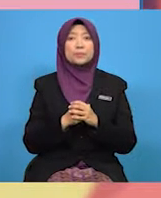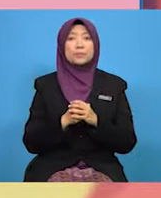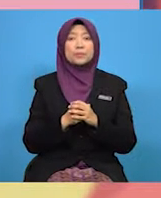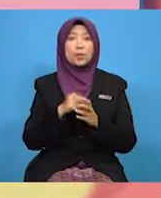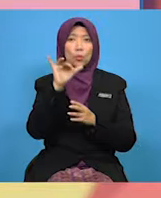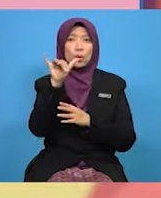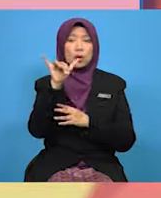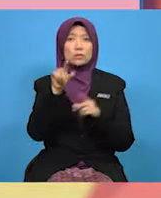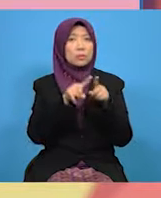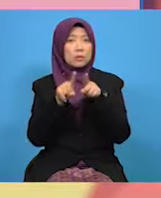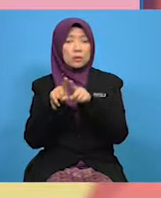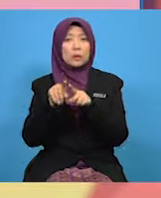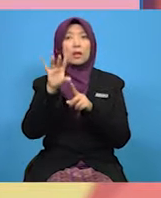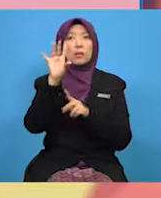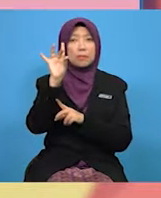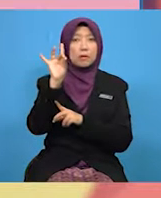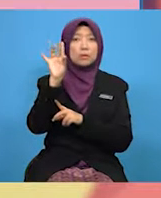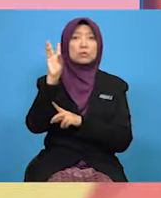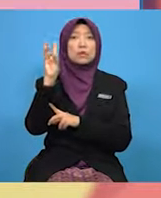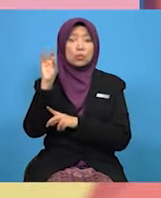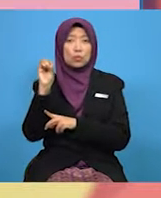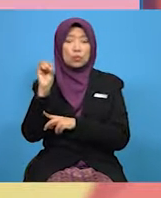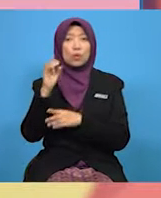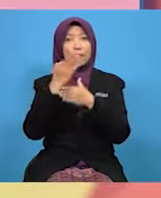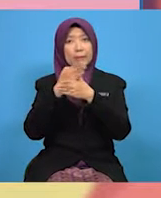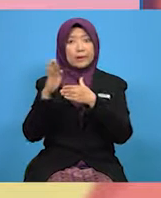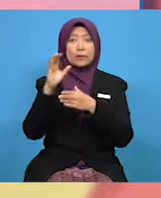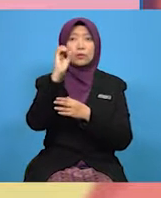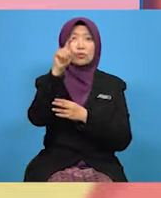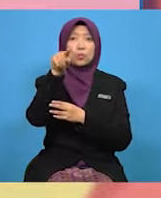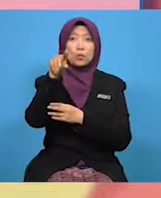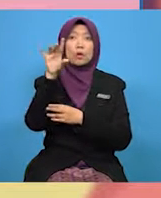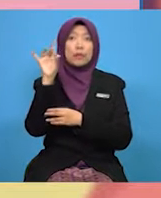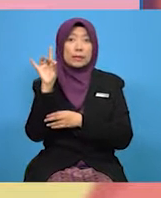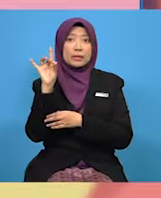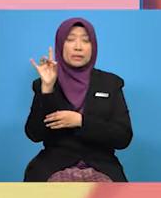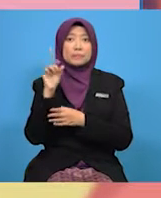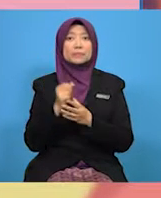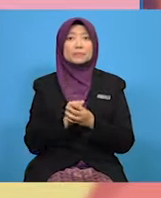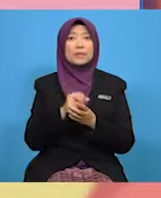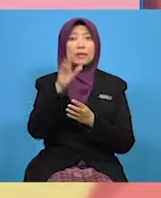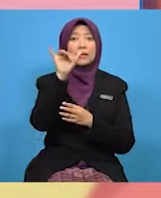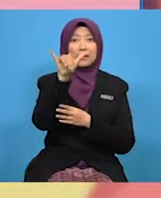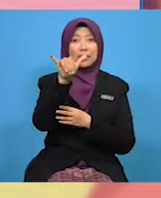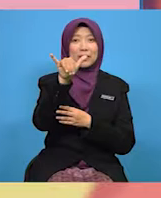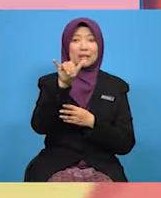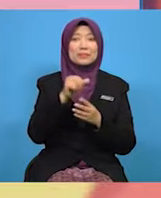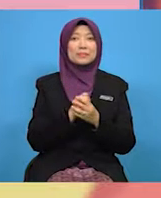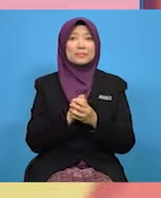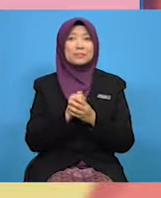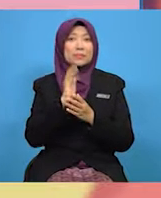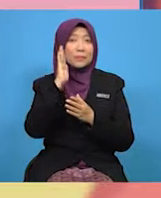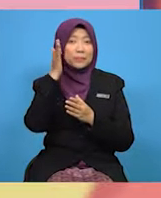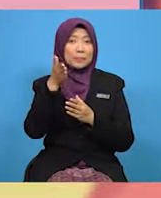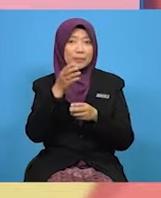860w = 860 di bahagia dengan kosong main apain make kita